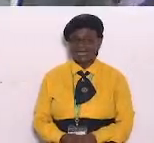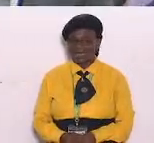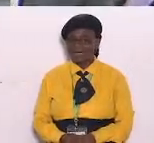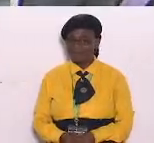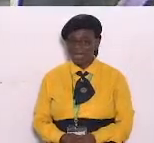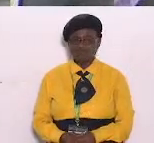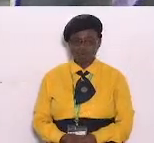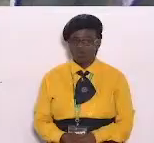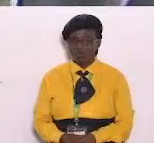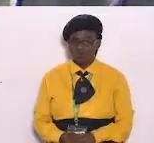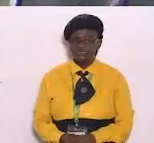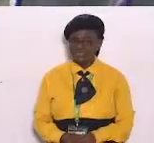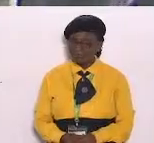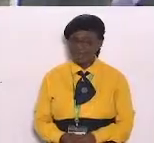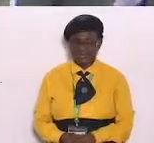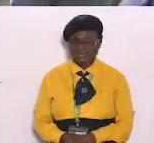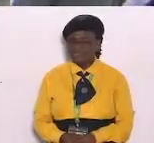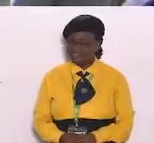moi